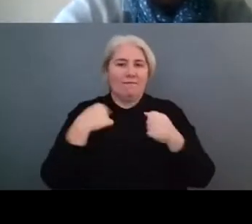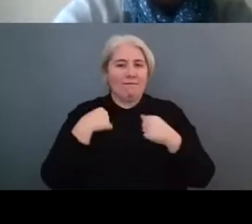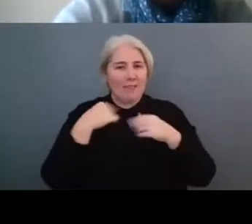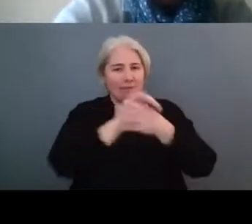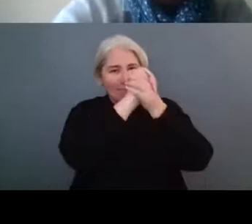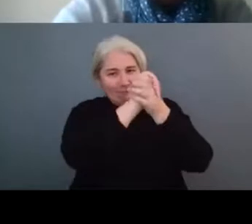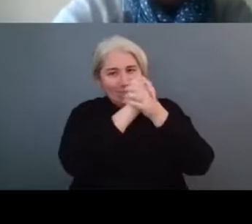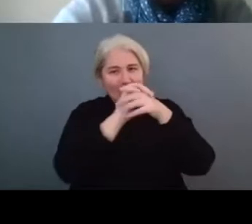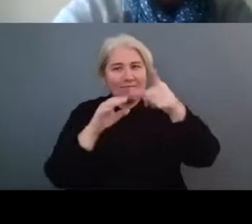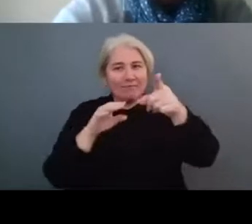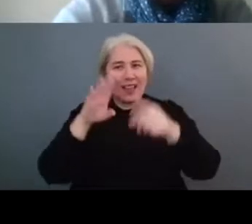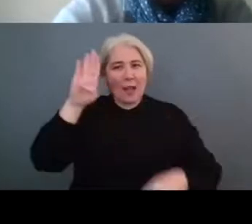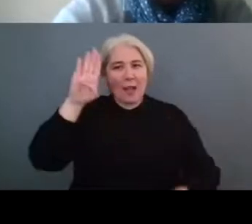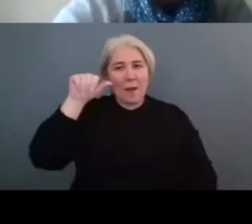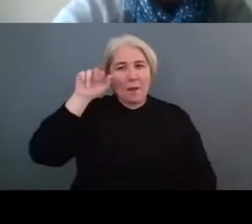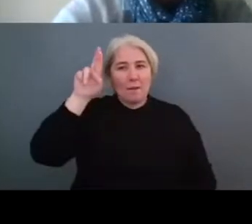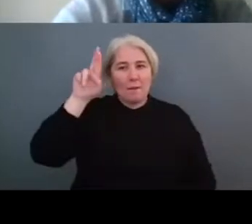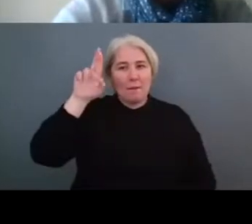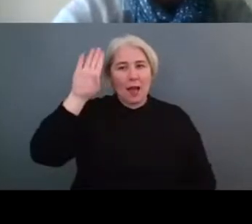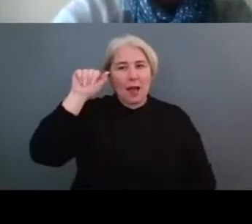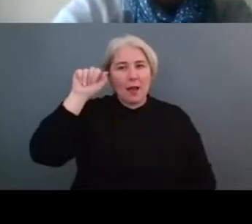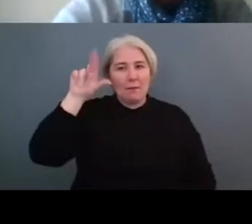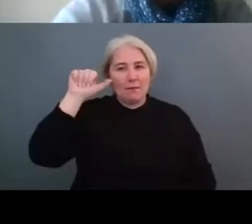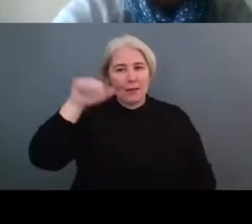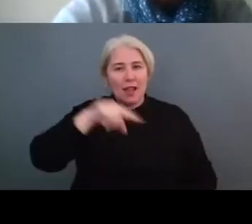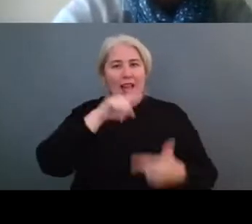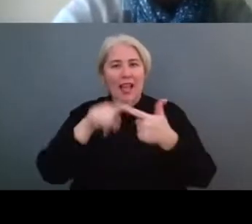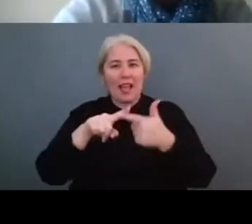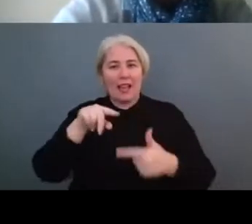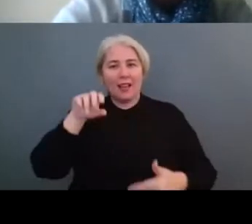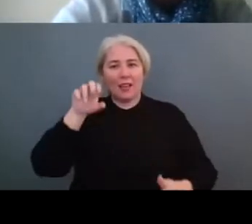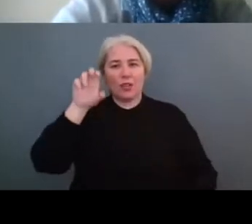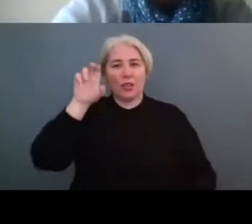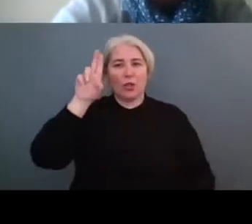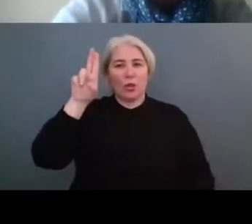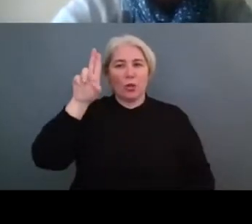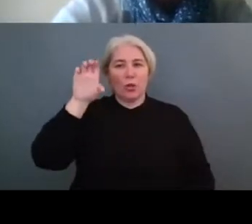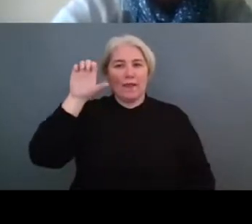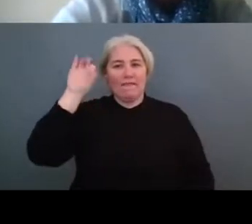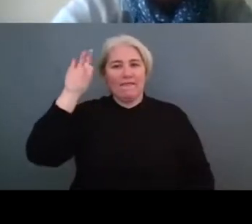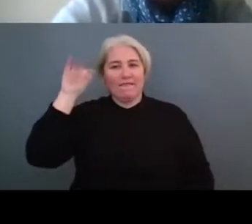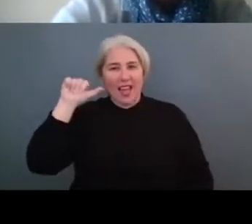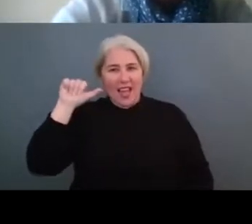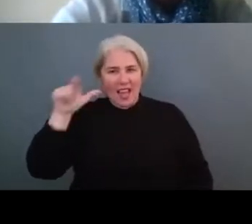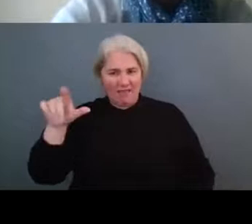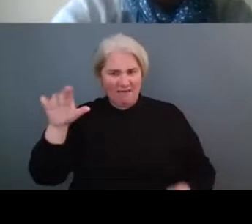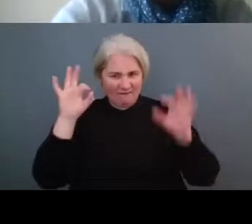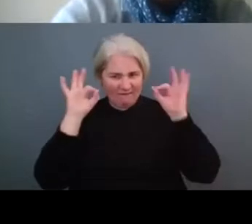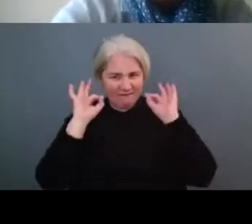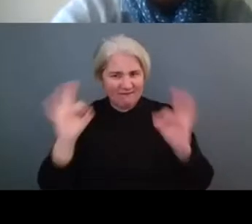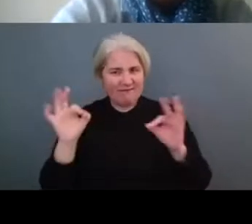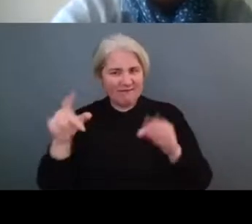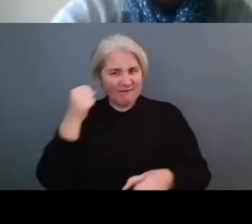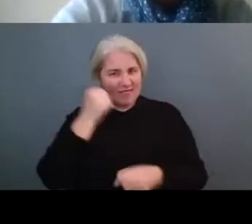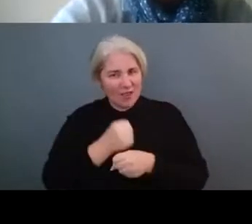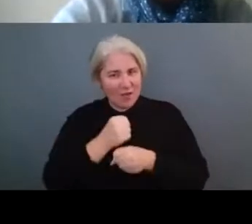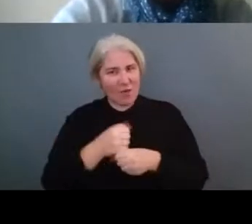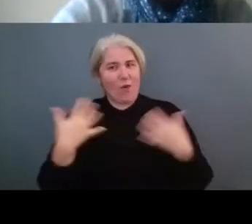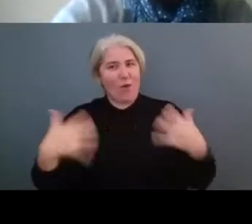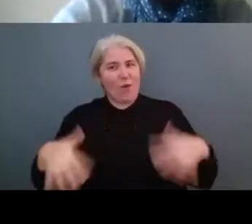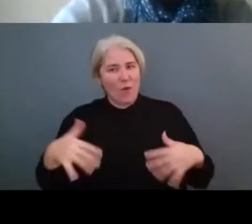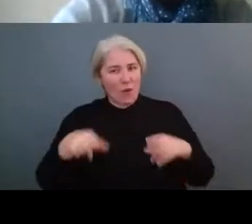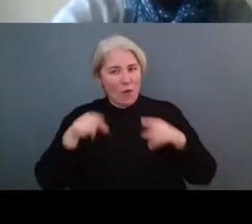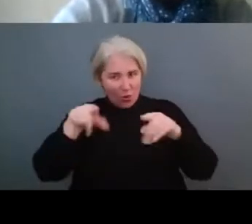aux projets, au financement européen des acteurs. On sait que c'est pas facile. On a aussi un point d'information en France